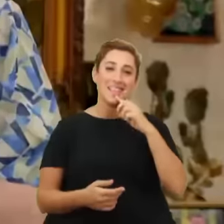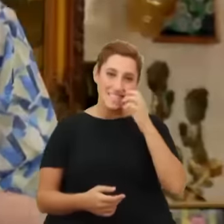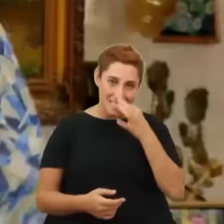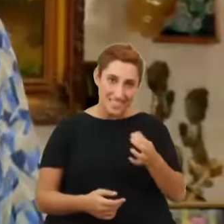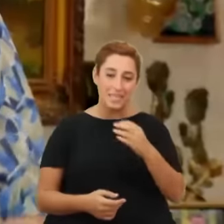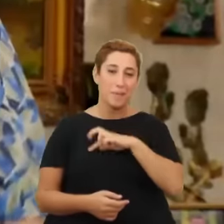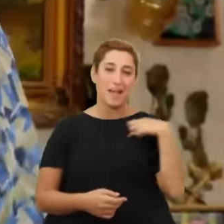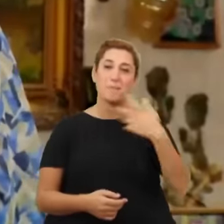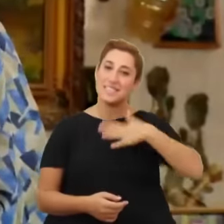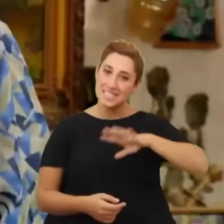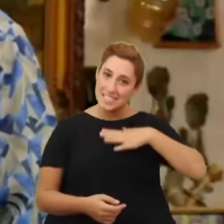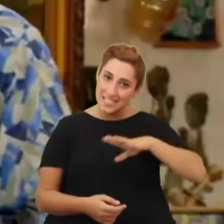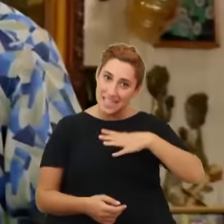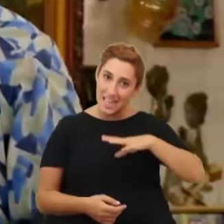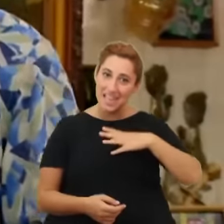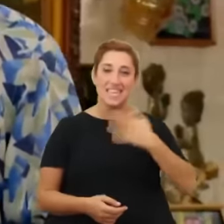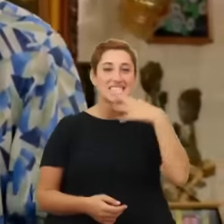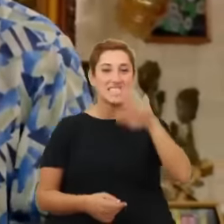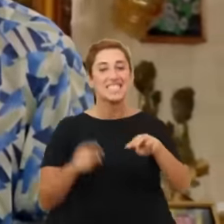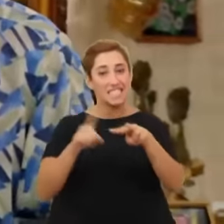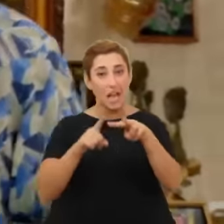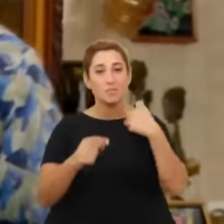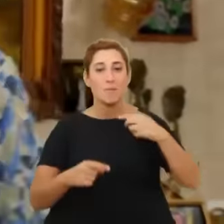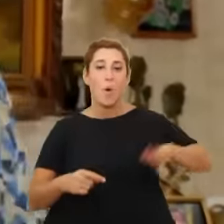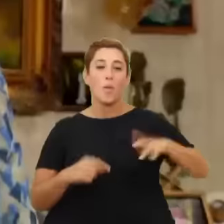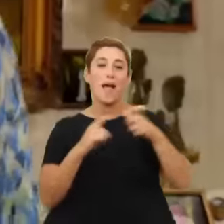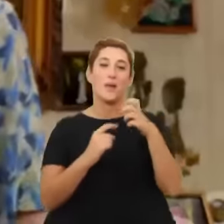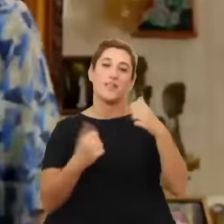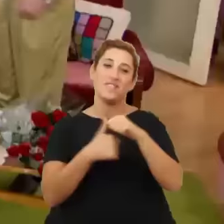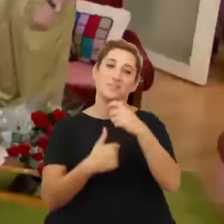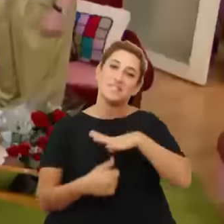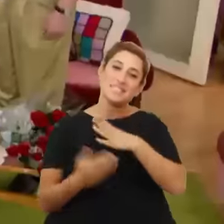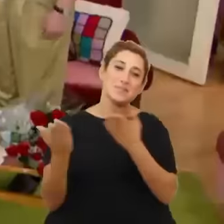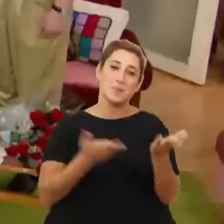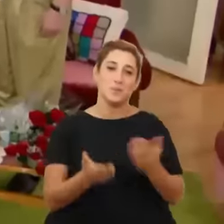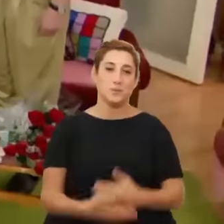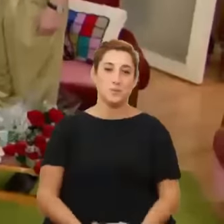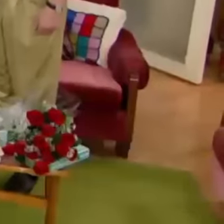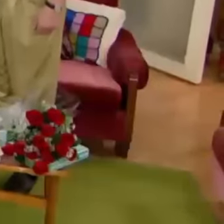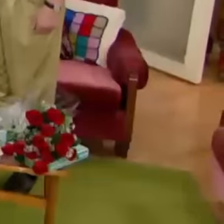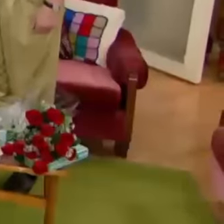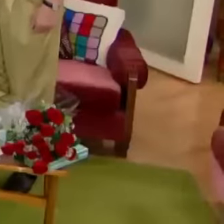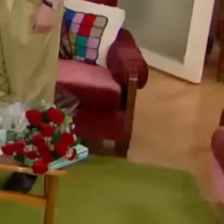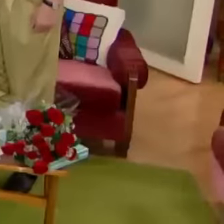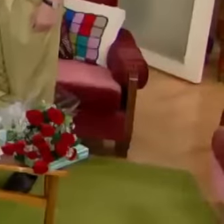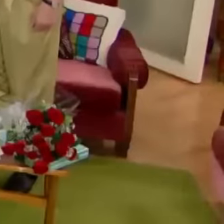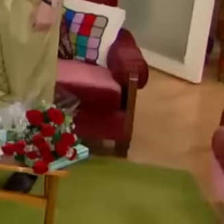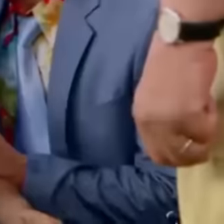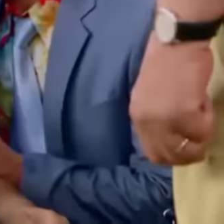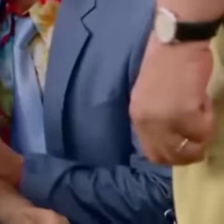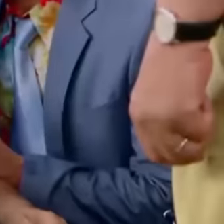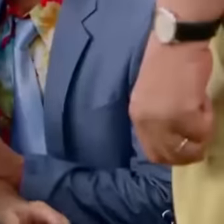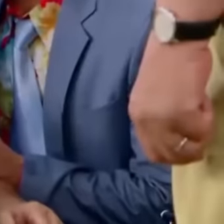izniyle, peygamberin kavliyle kızınız Nazlı'yı, oğlumuz her güne istiyoruz abi. Erdoğan yanına çöktü, hadi ver